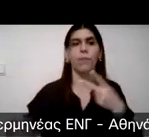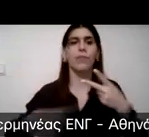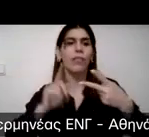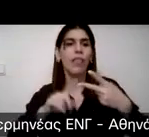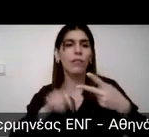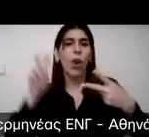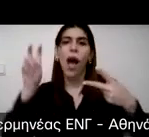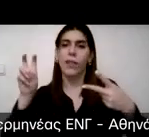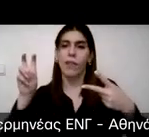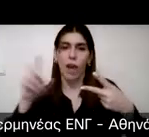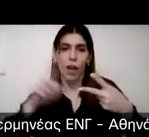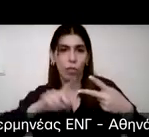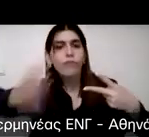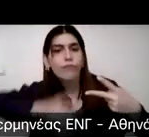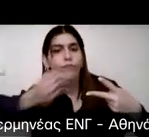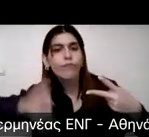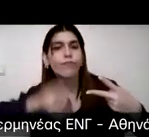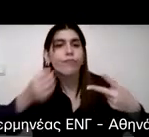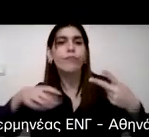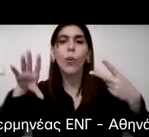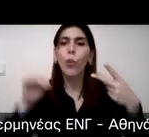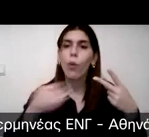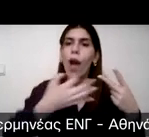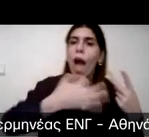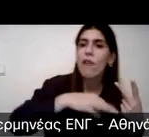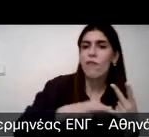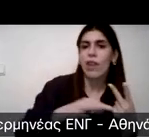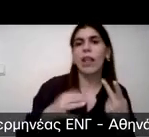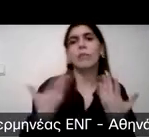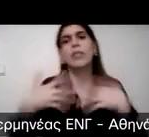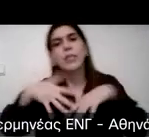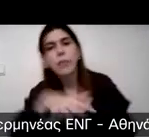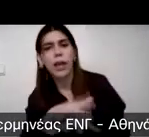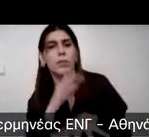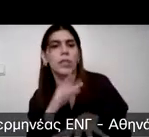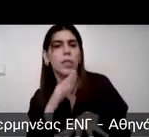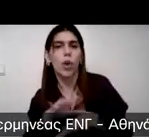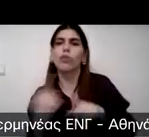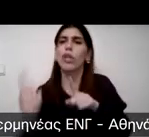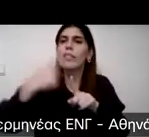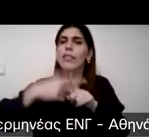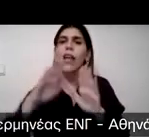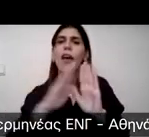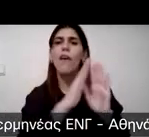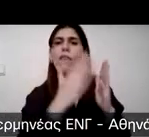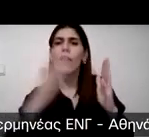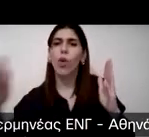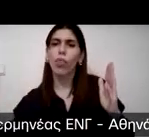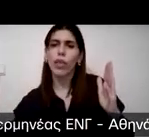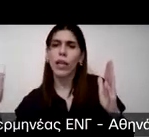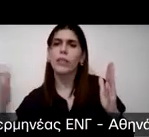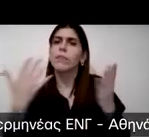και προτείνονται από την Επιτροπή Ισότητας των Φύλων με βάση τον νόμο 4589 του